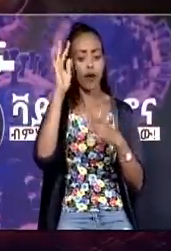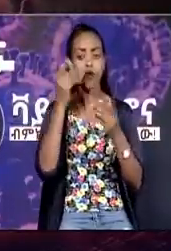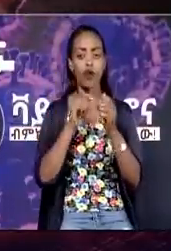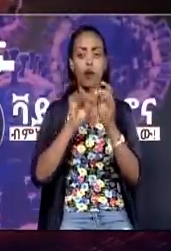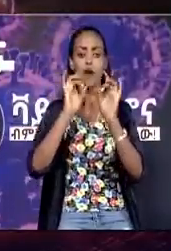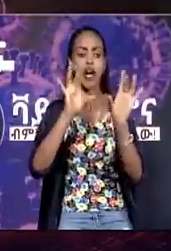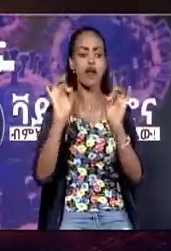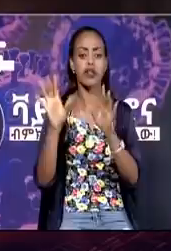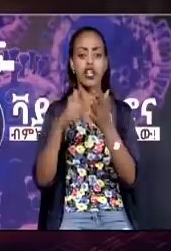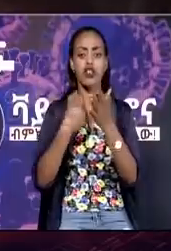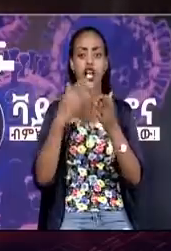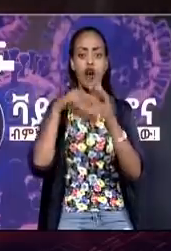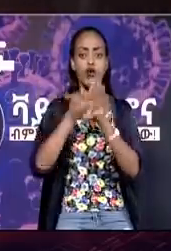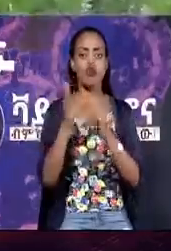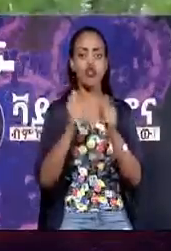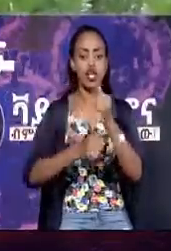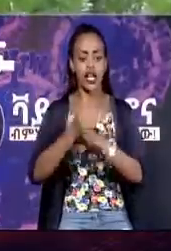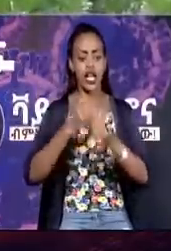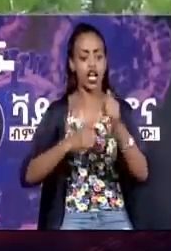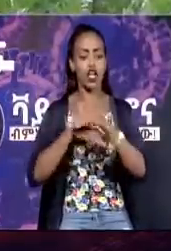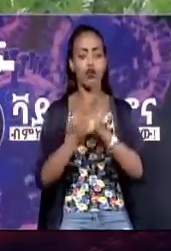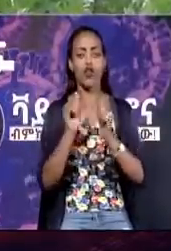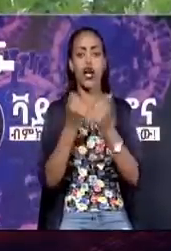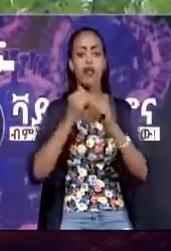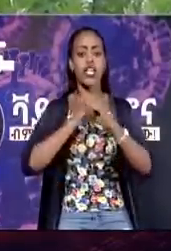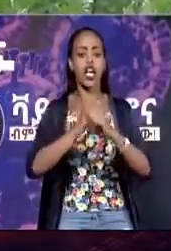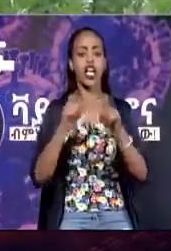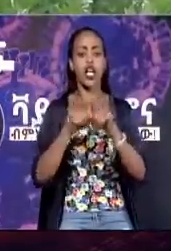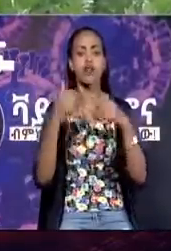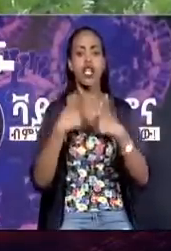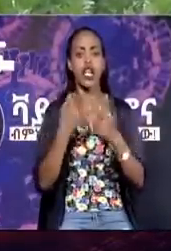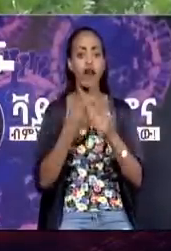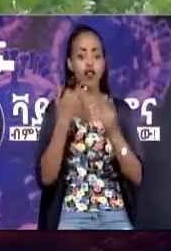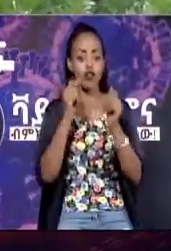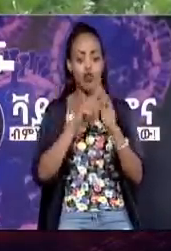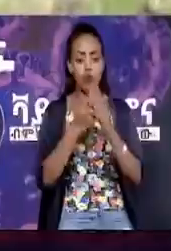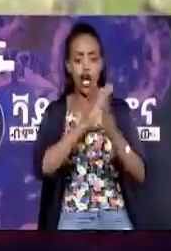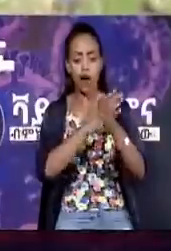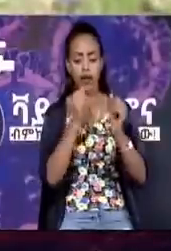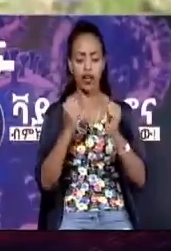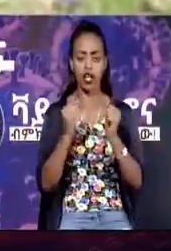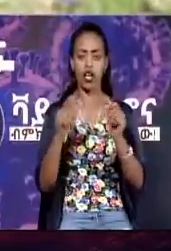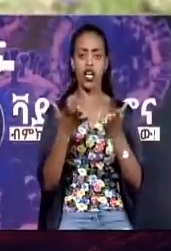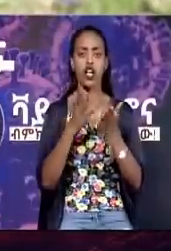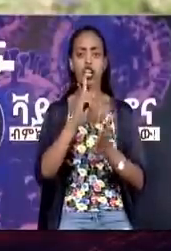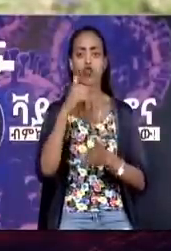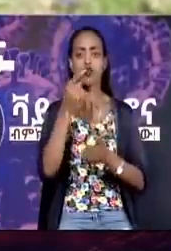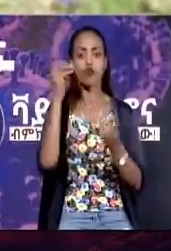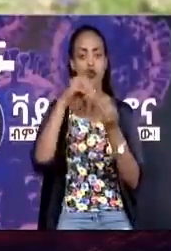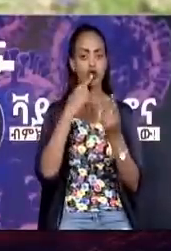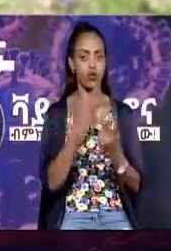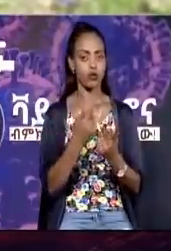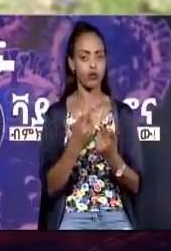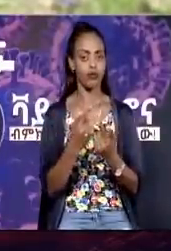بالعن بطان اب حرشا وماتوتنا حدقا كي يبزحو كمي كنكال اخلوم كمزل لنا كاب حزيو عقمنا كنت انا هركد لينا اكبر دوما